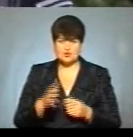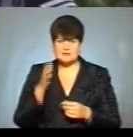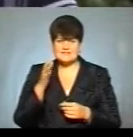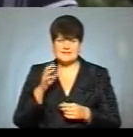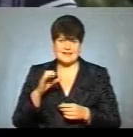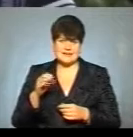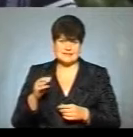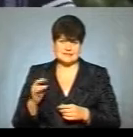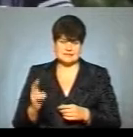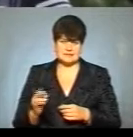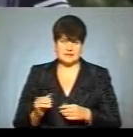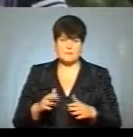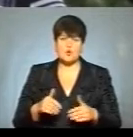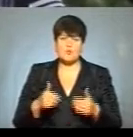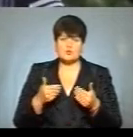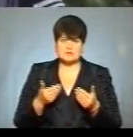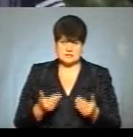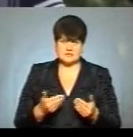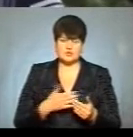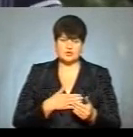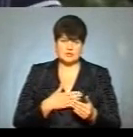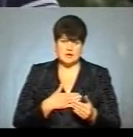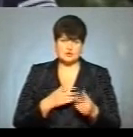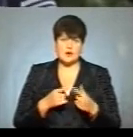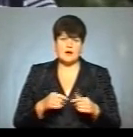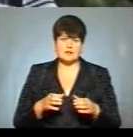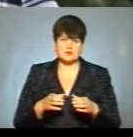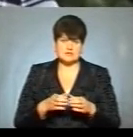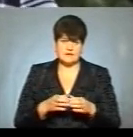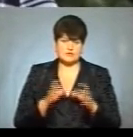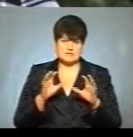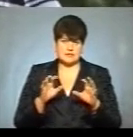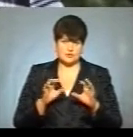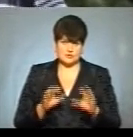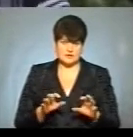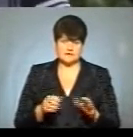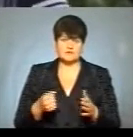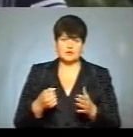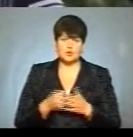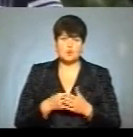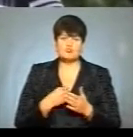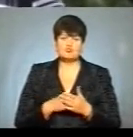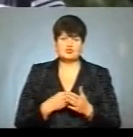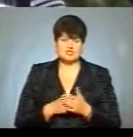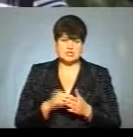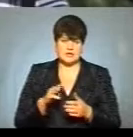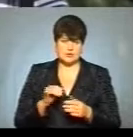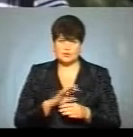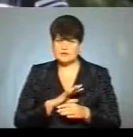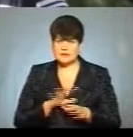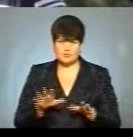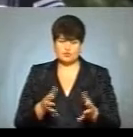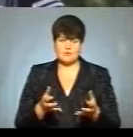освітянські пропозиції до нашого галузевого законодавства, до бюджету не